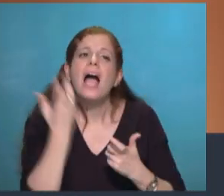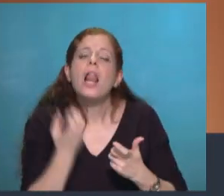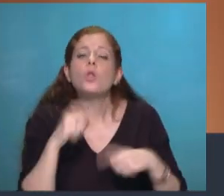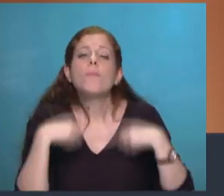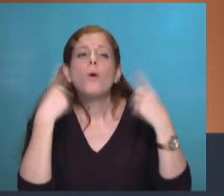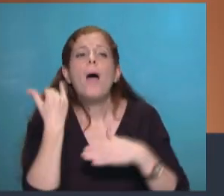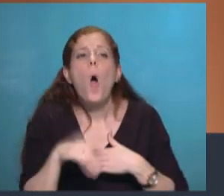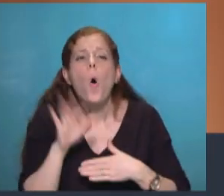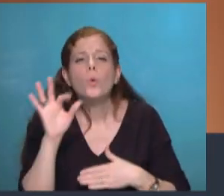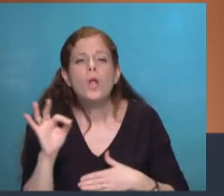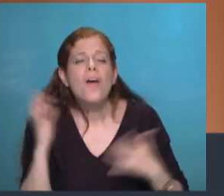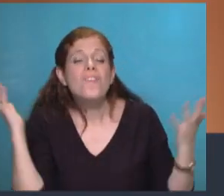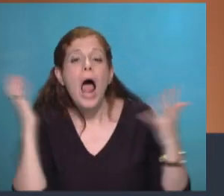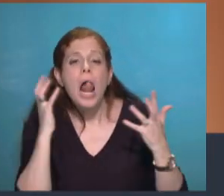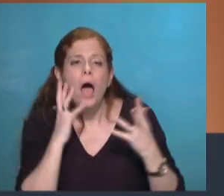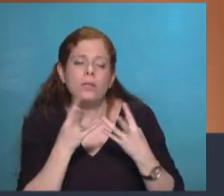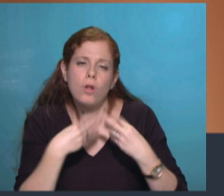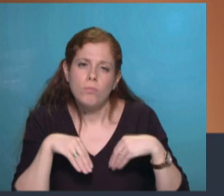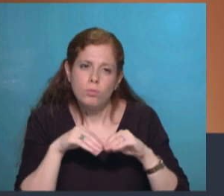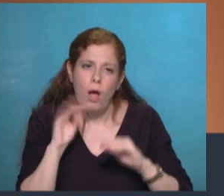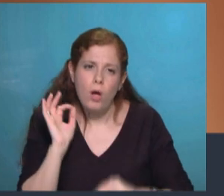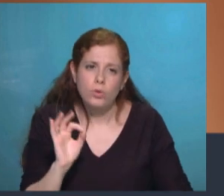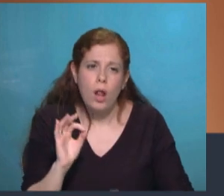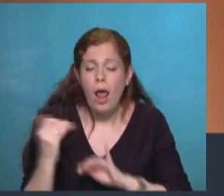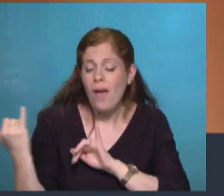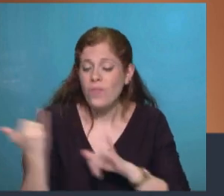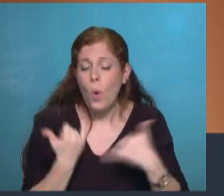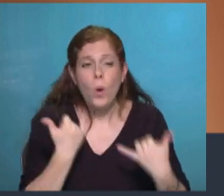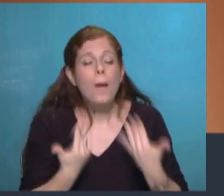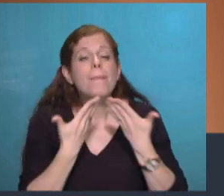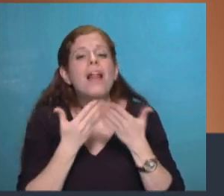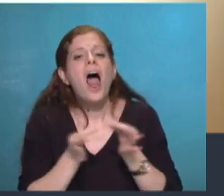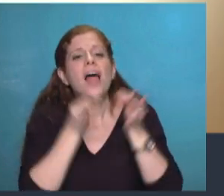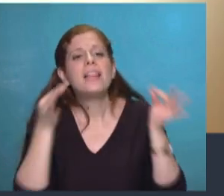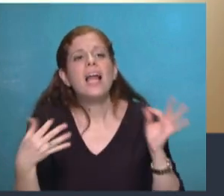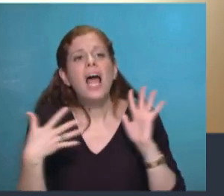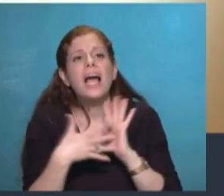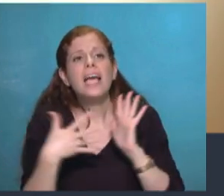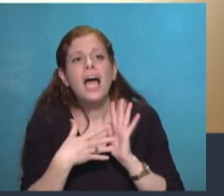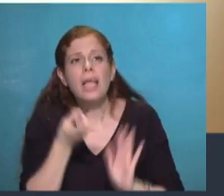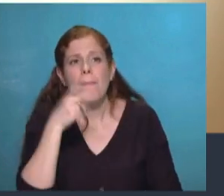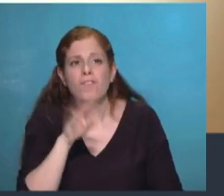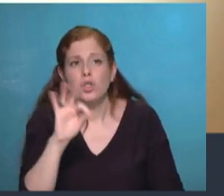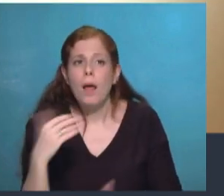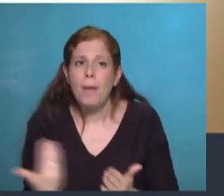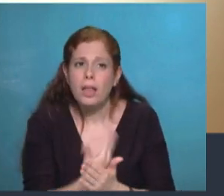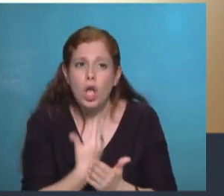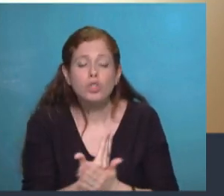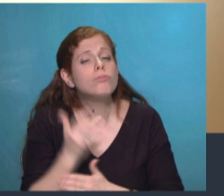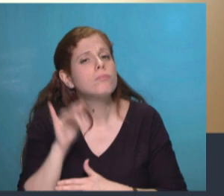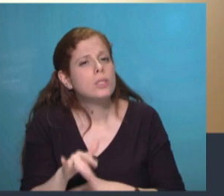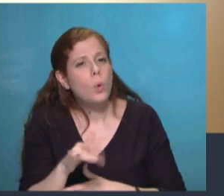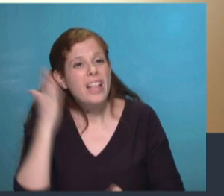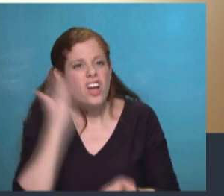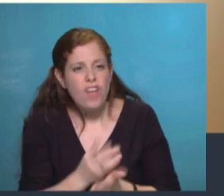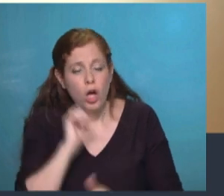יסמין והלחץ הכבד של משפחתה, הביאו היום לפתיחת חקירת מותה מחדש. בניגוד לקביעה הראשונה, לפי יסמין